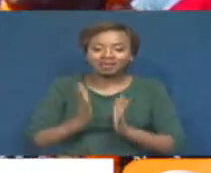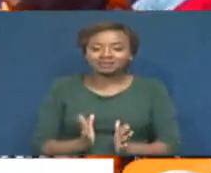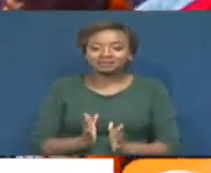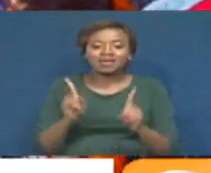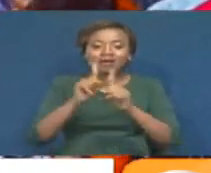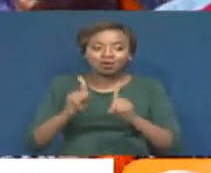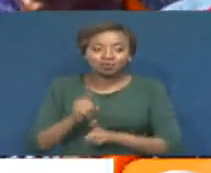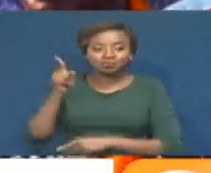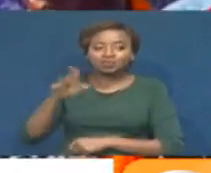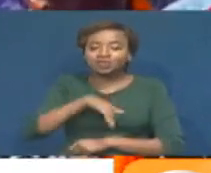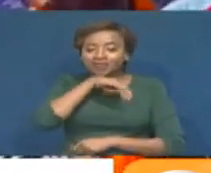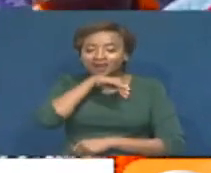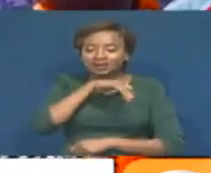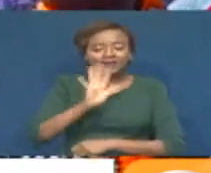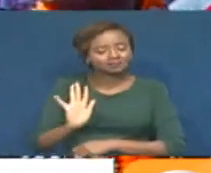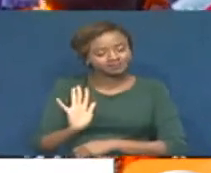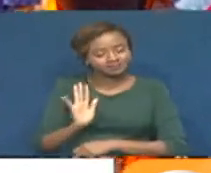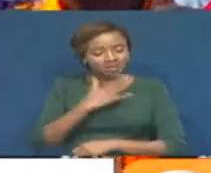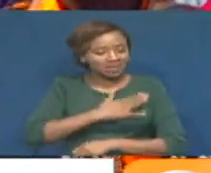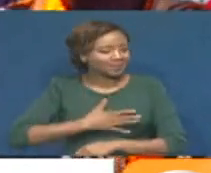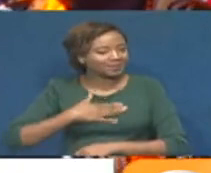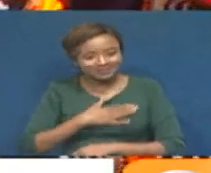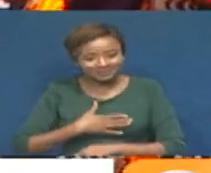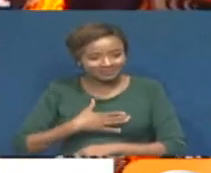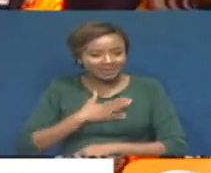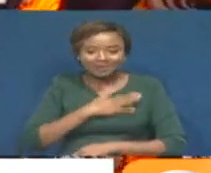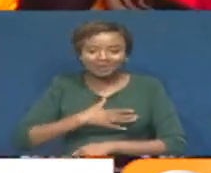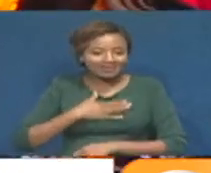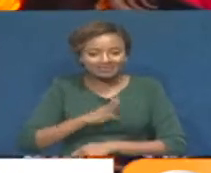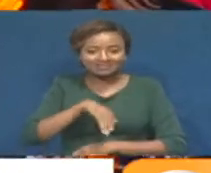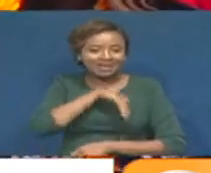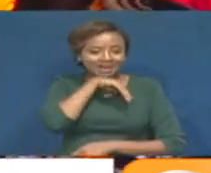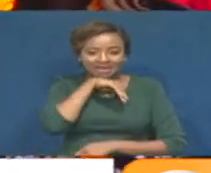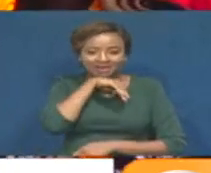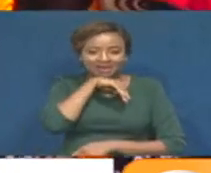hivyo baba rais, tafadhali kwa hisani yako, baba